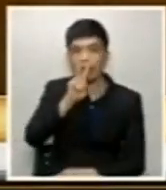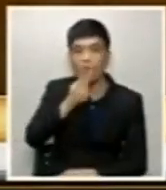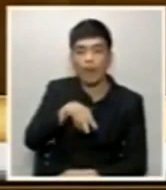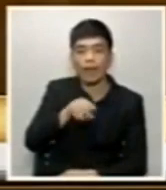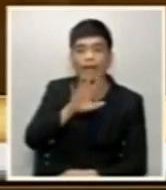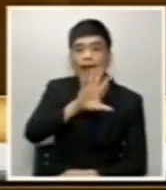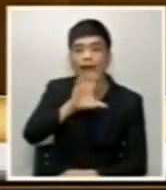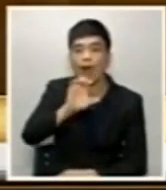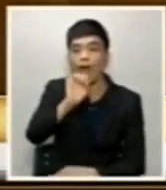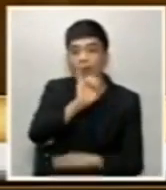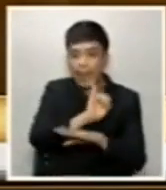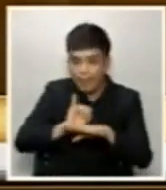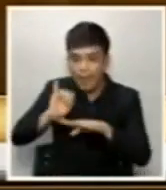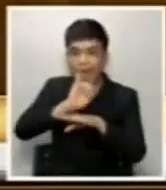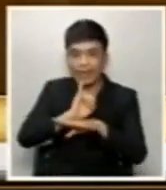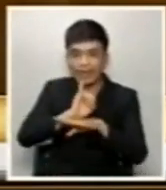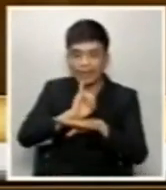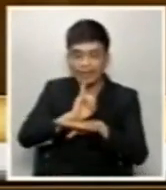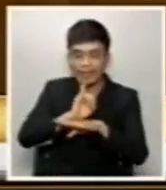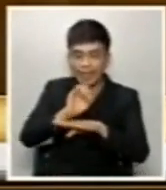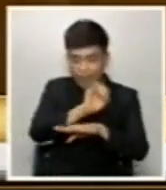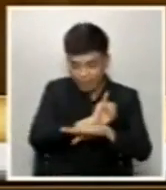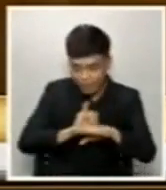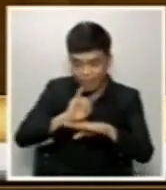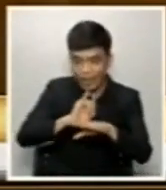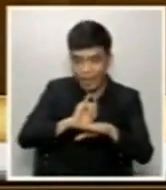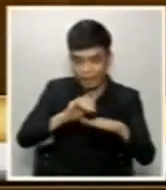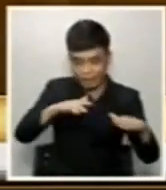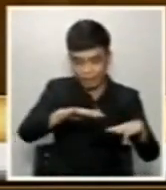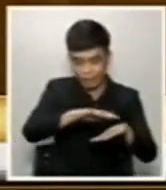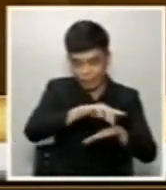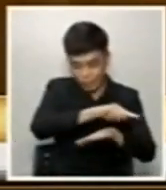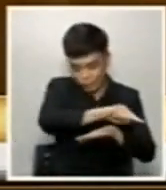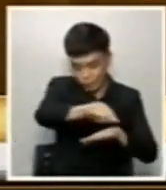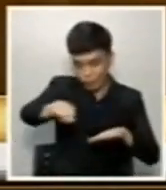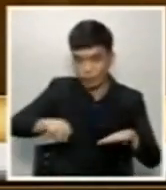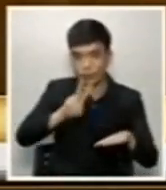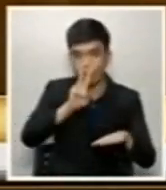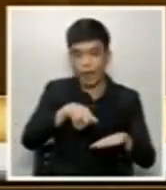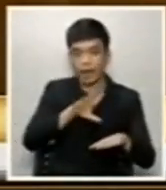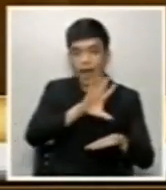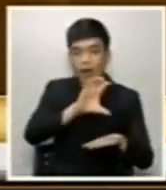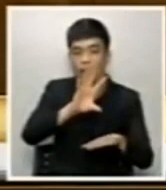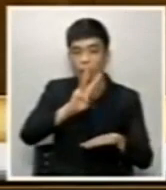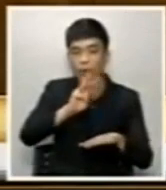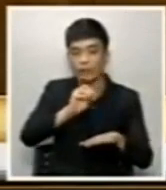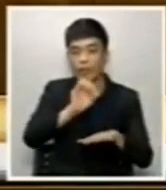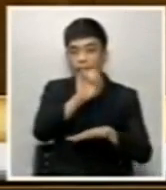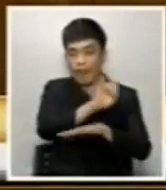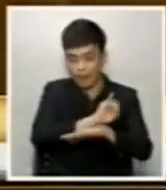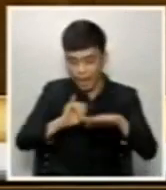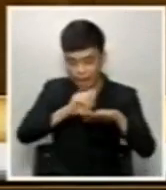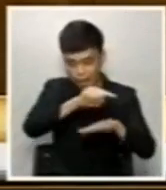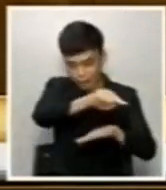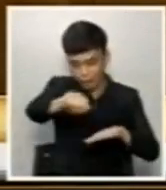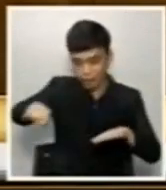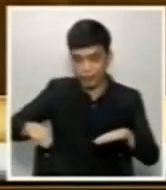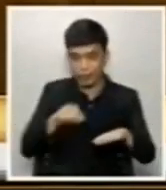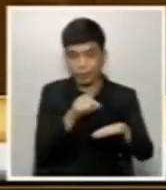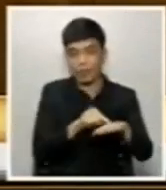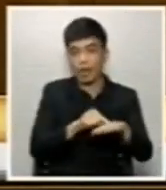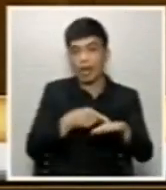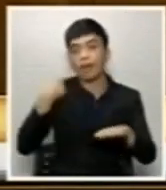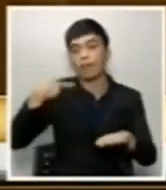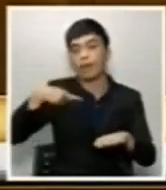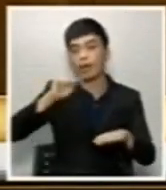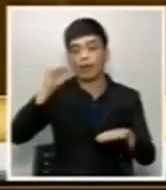ไร่นะครับโดยแบ่งพื้นที่ 2,560 ไร่ตรงนี้ครับเป็น1ก็คือเป็นพื้นที่สาธารณประโยชน์ที่ท่าน